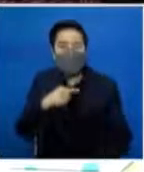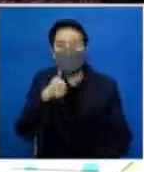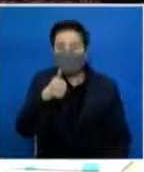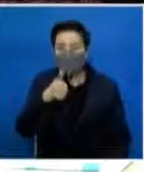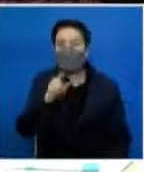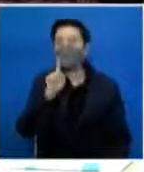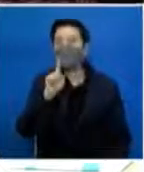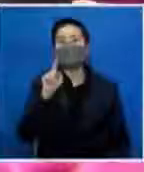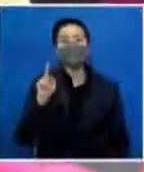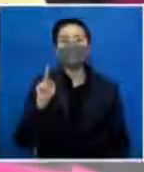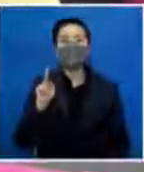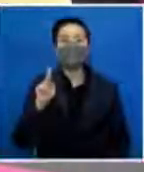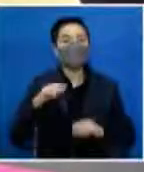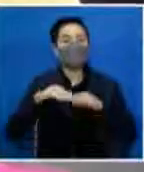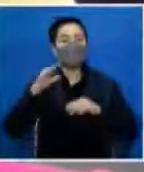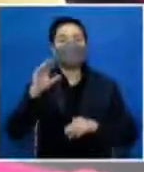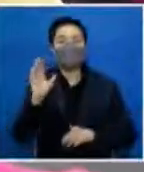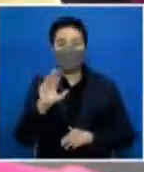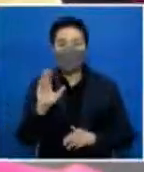1กรัมค่ะ